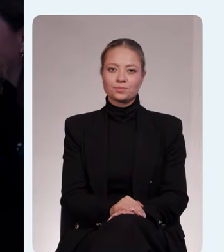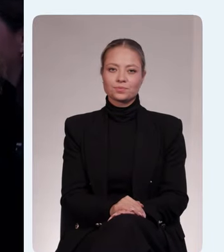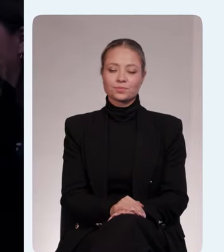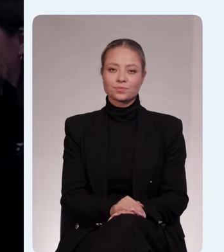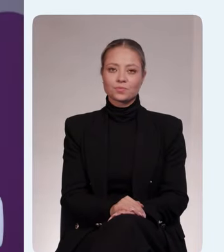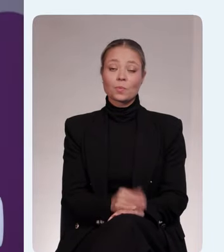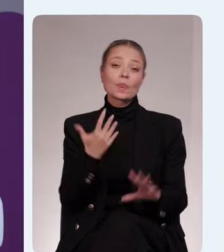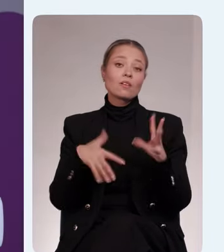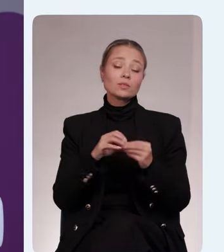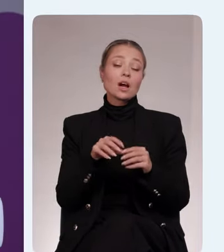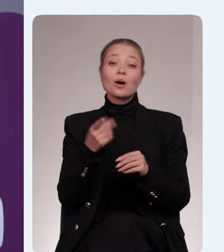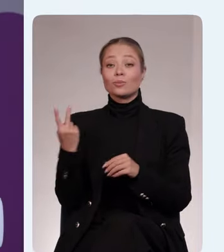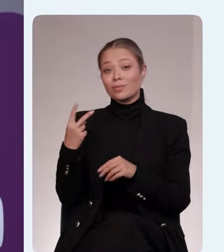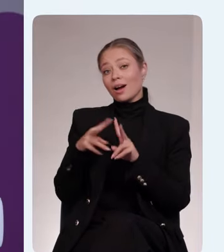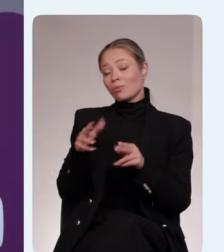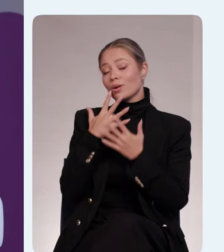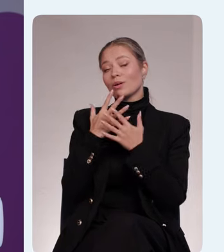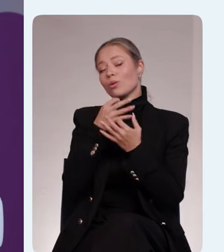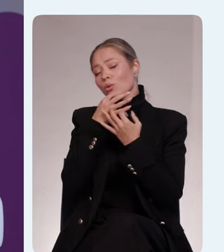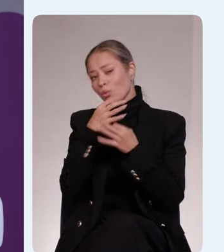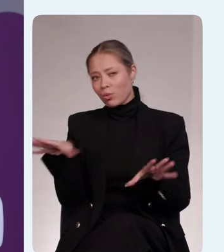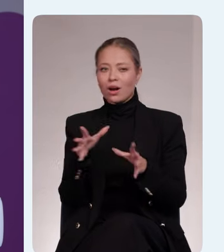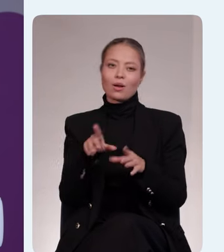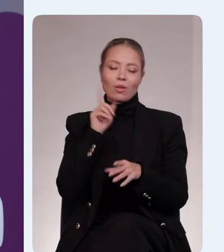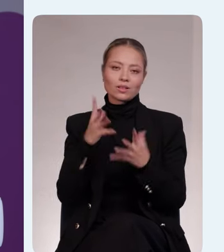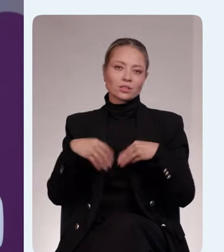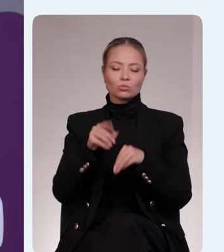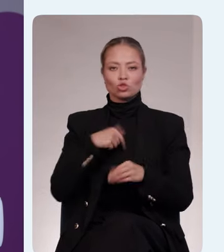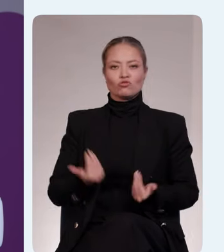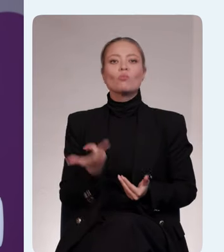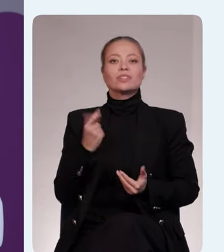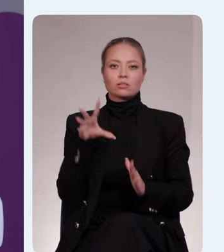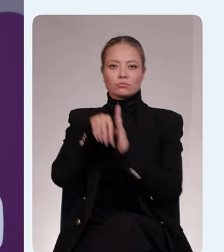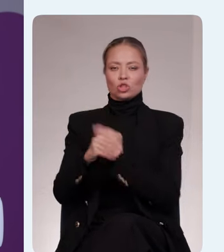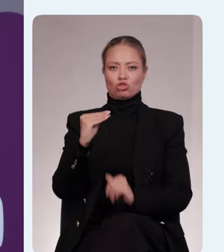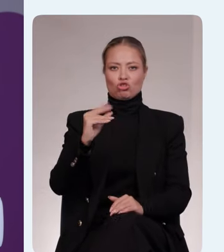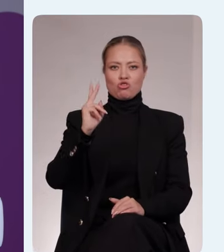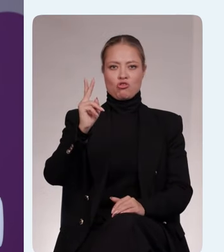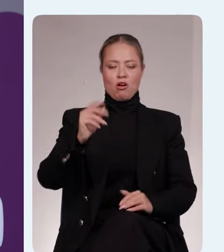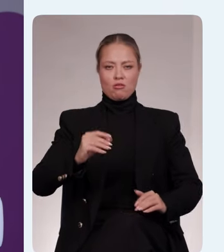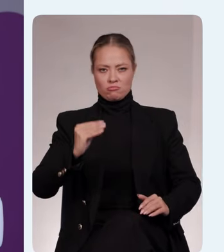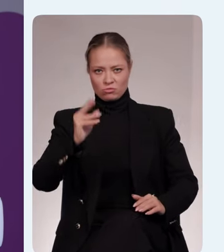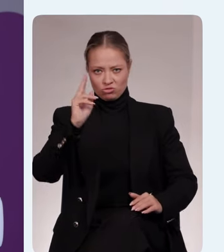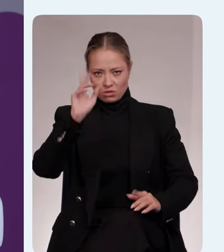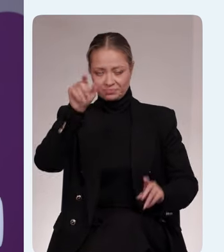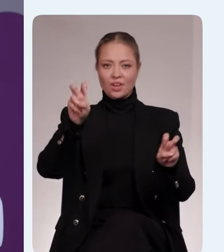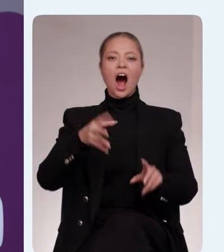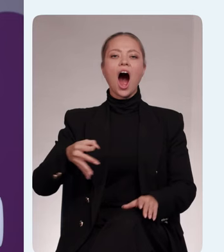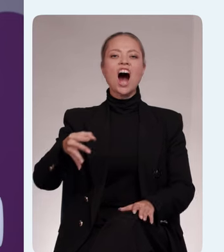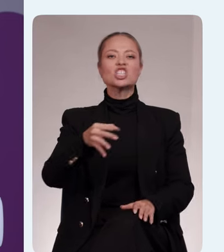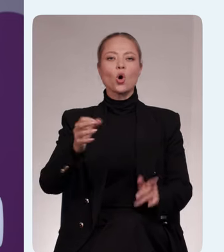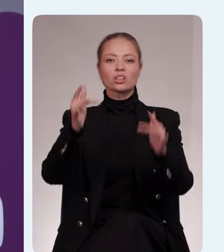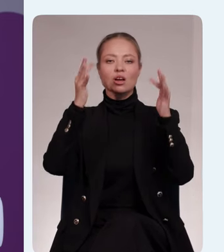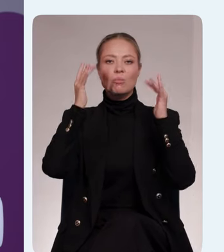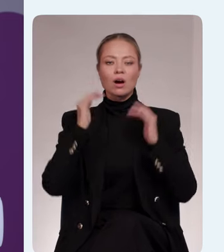И мы, как любая молодая семья, живем в ЖК. В ЖК. В Тюмени. ЖК «Озерный парк». Но вы не